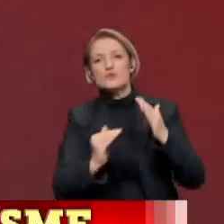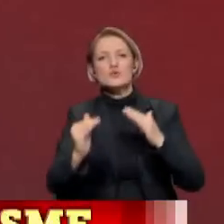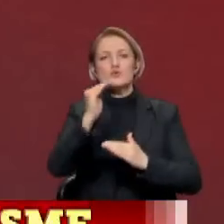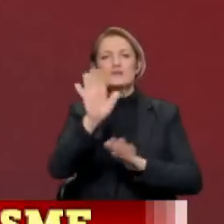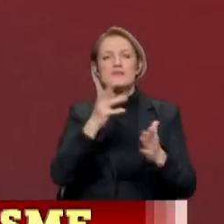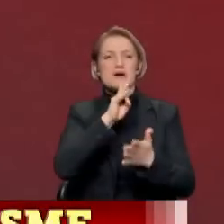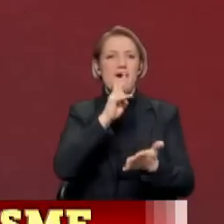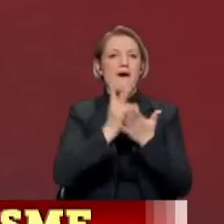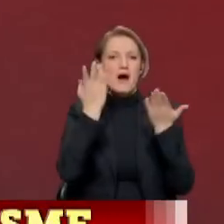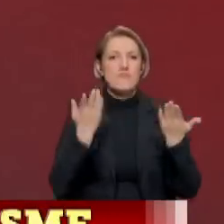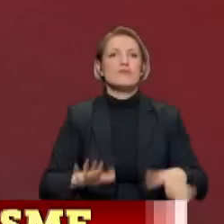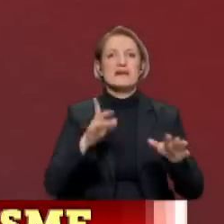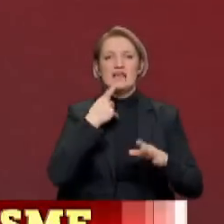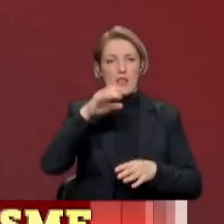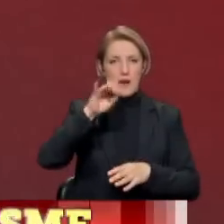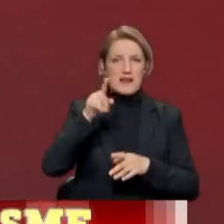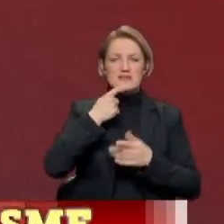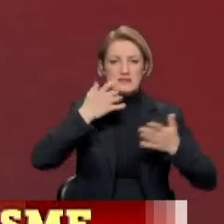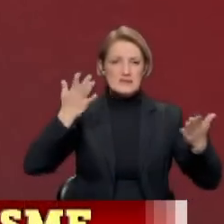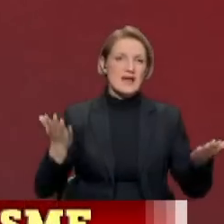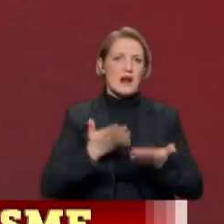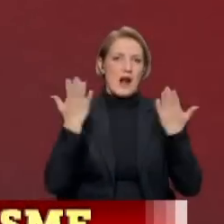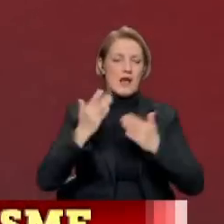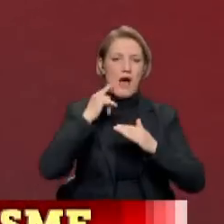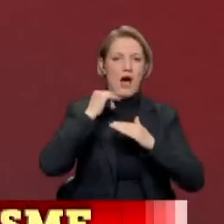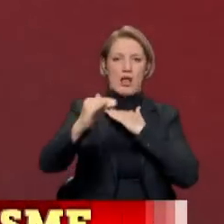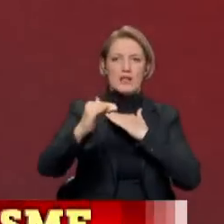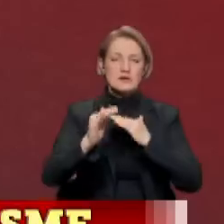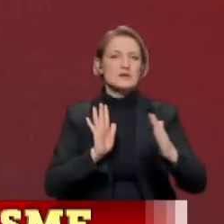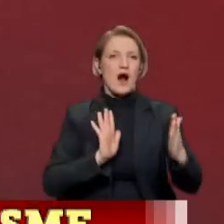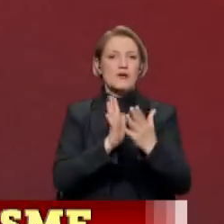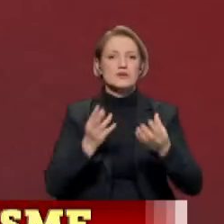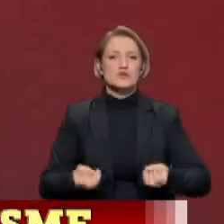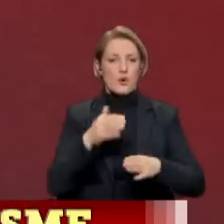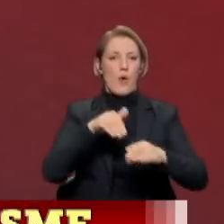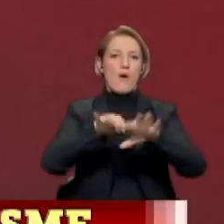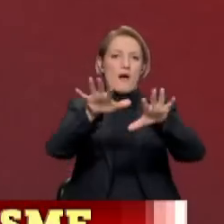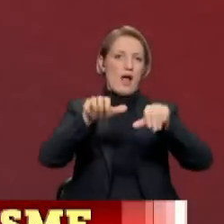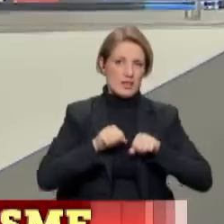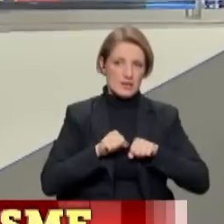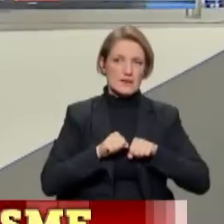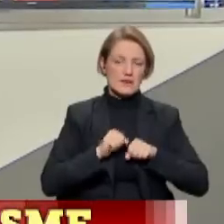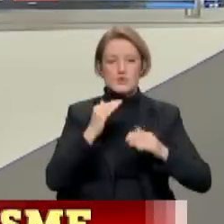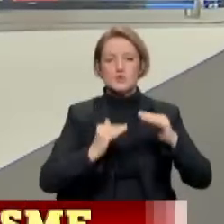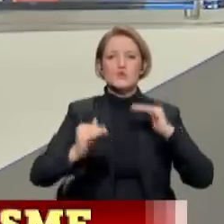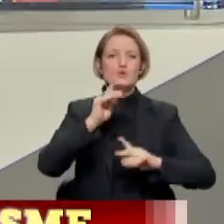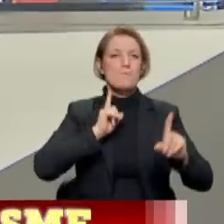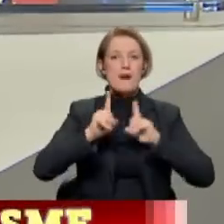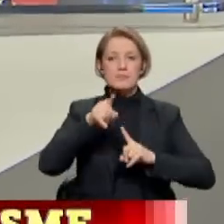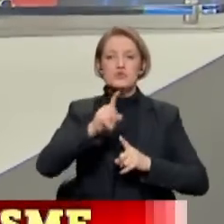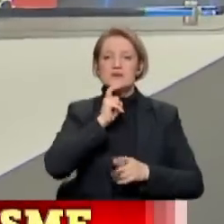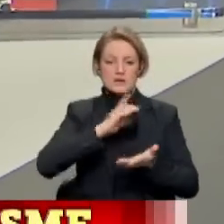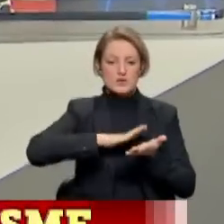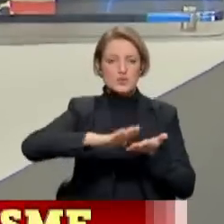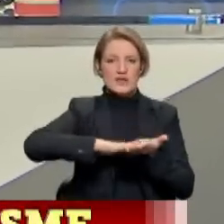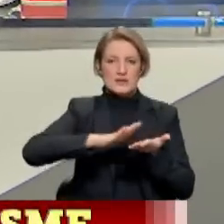kabul etmeyiz diyerek senelerce halkın karşısına çıktı, tabii, ve oy aldı. Üst mahkemelerin bu yanlışı